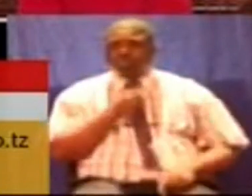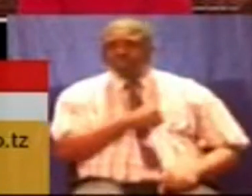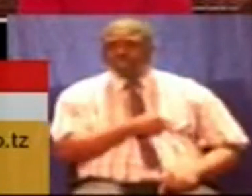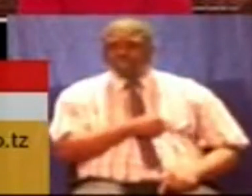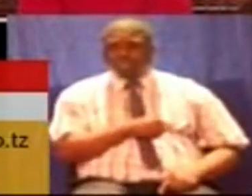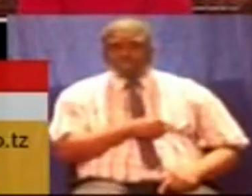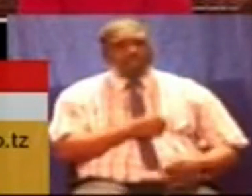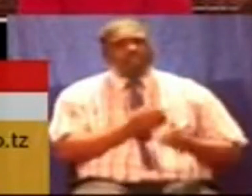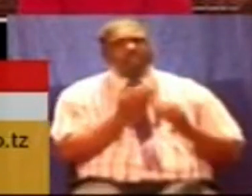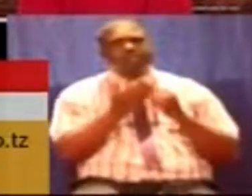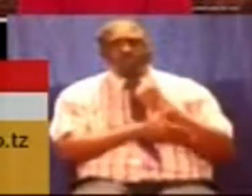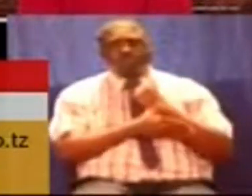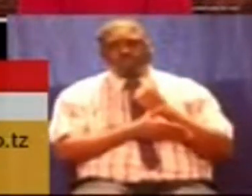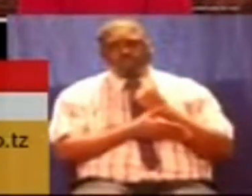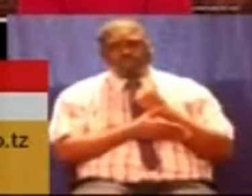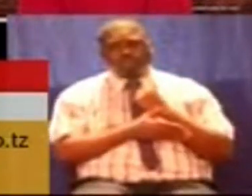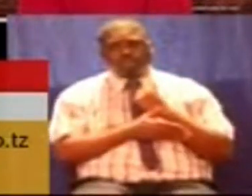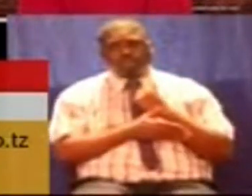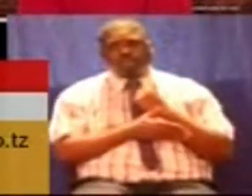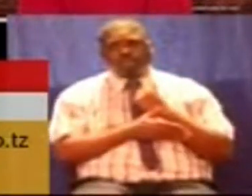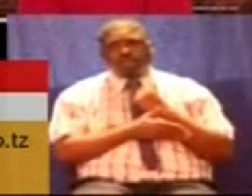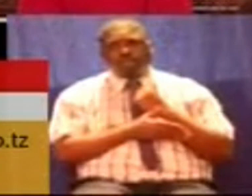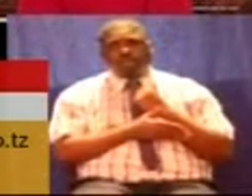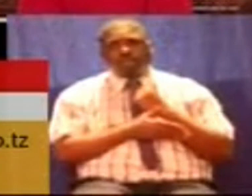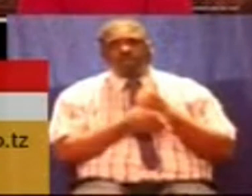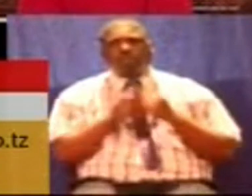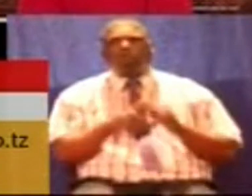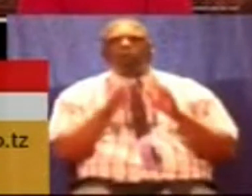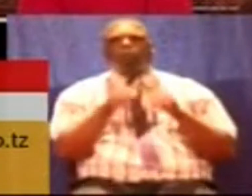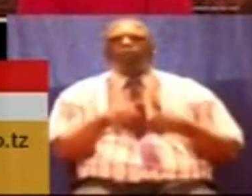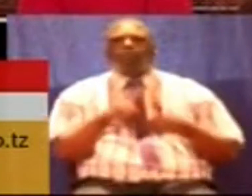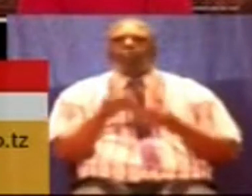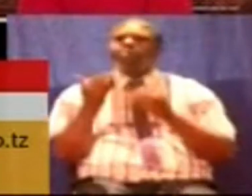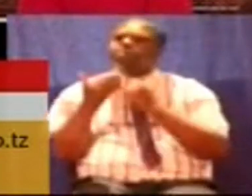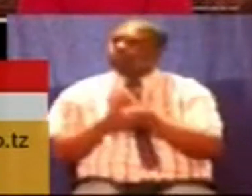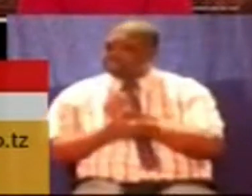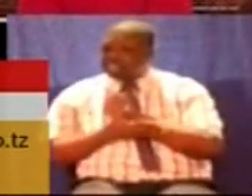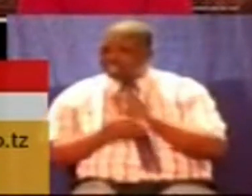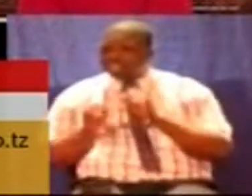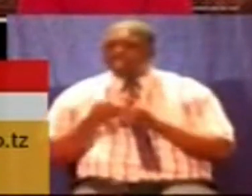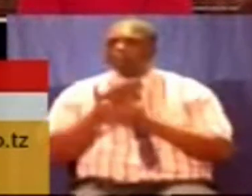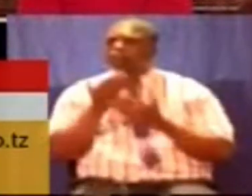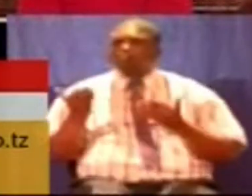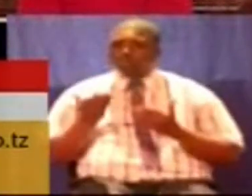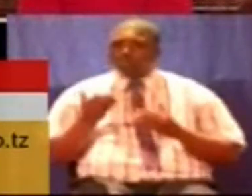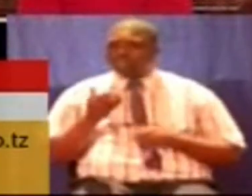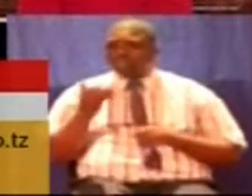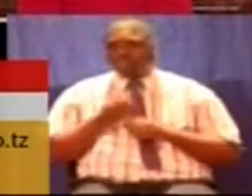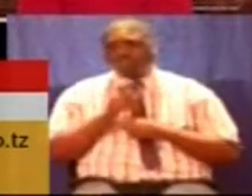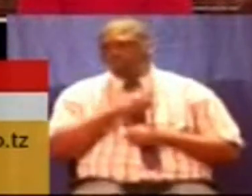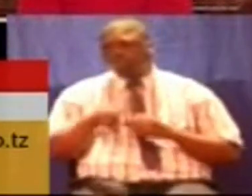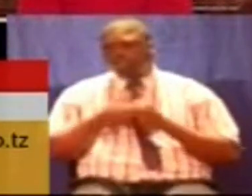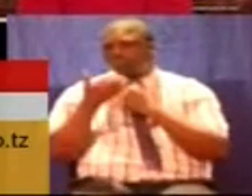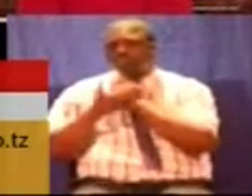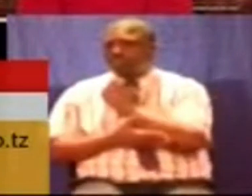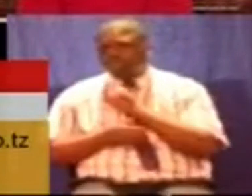Speaker, naomba unisamei. Makatina ni wabunge wenzangu, naomba mnisamei. Lakini yeyote ambaye atakuwa nimemkwaza, naomba